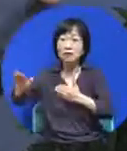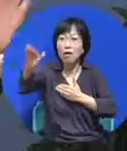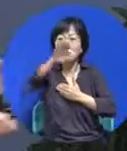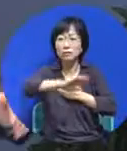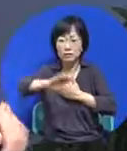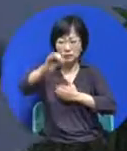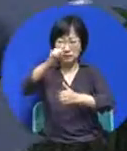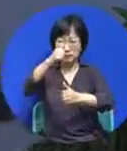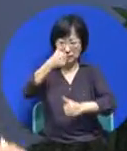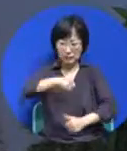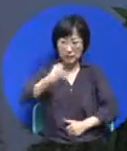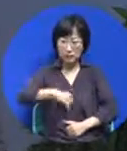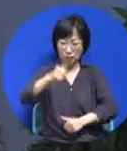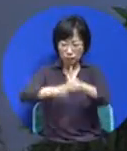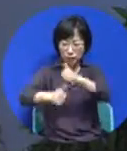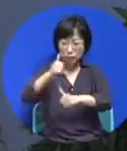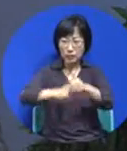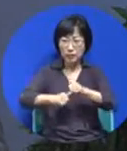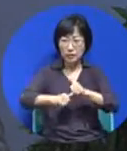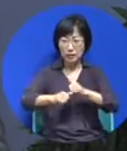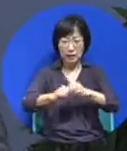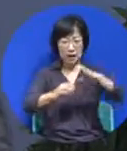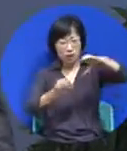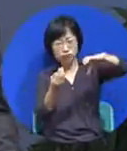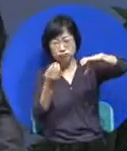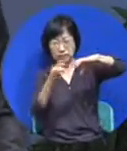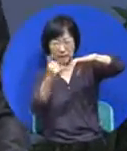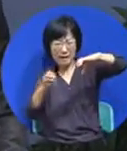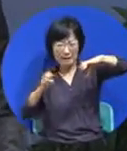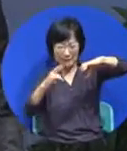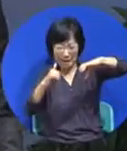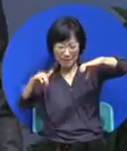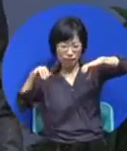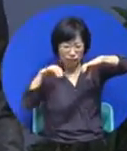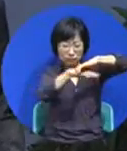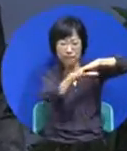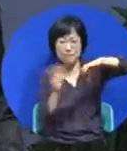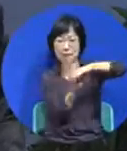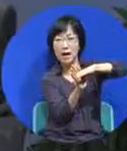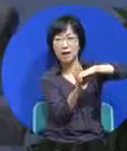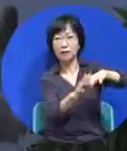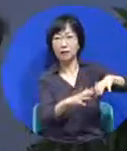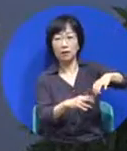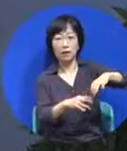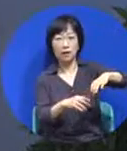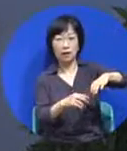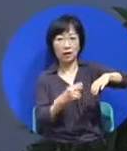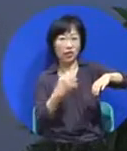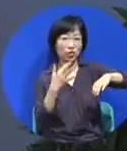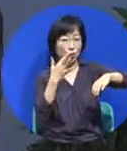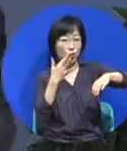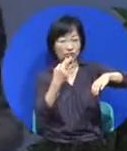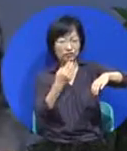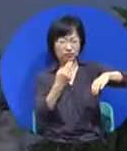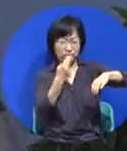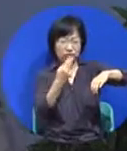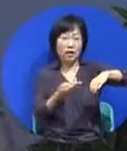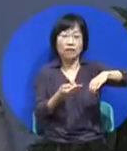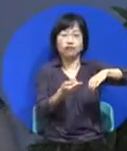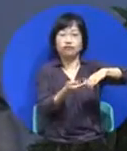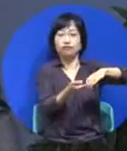해서 닫아서 죽이고요. Can you imagine your children being killed that way? 잡아 넣었어요. 깨서실에 죽이고. Or being placed in